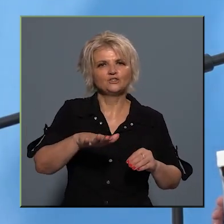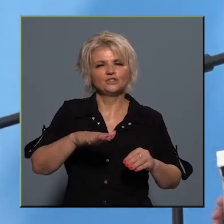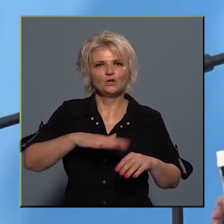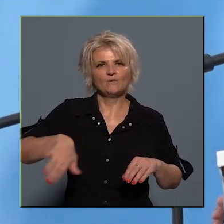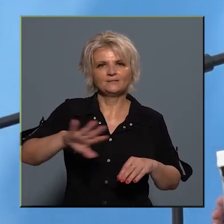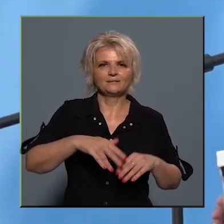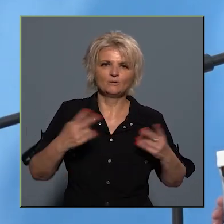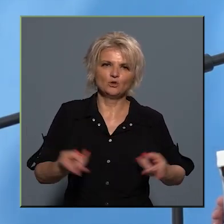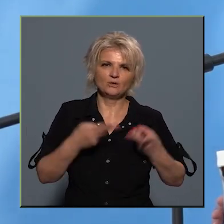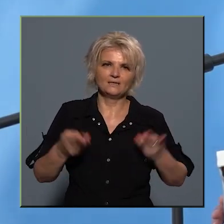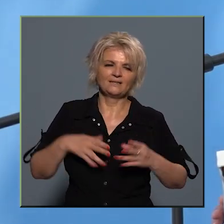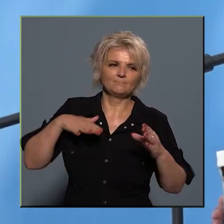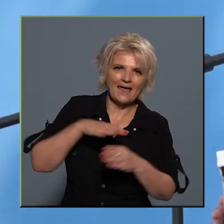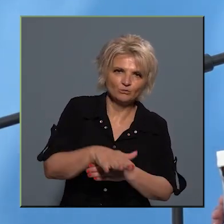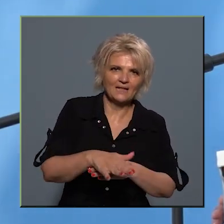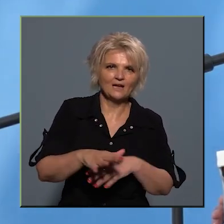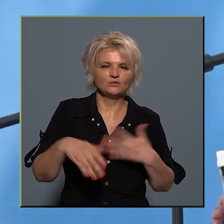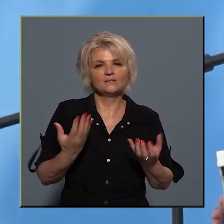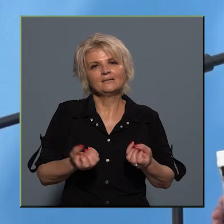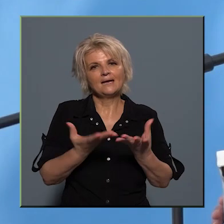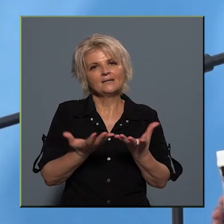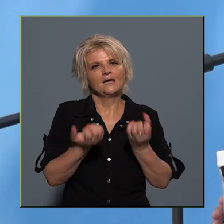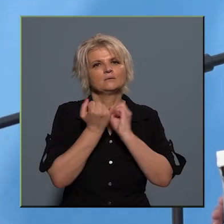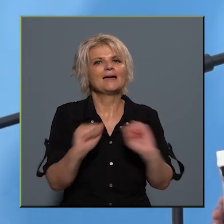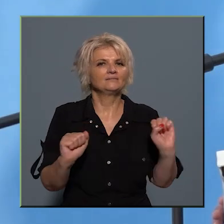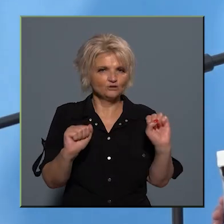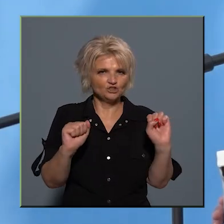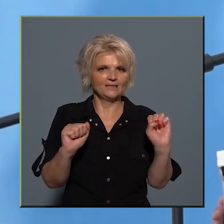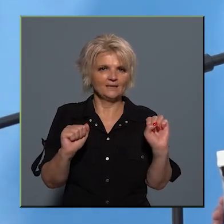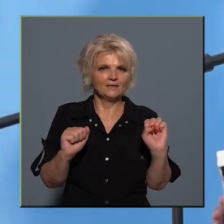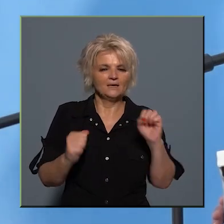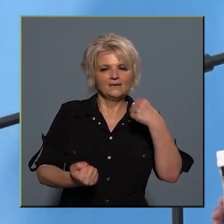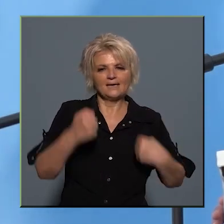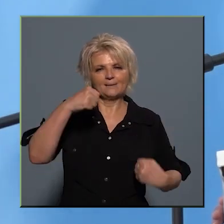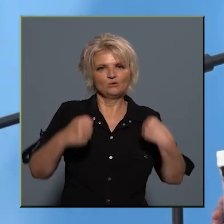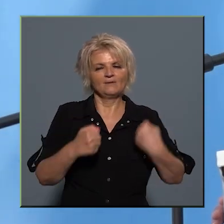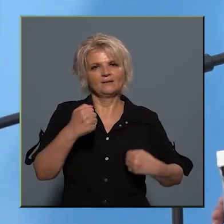könnyített bejutás vagy engedélymentesség, a járműhöz kapcsolódó